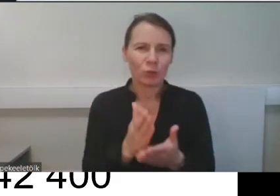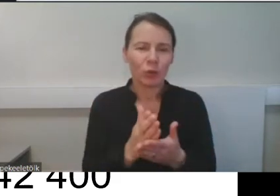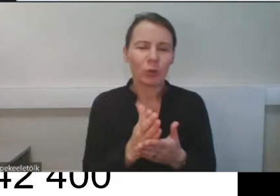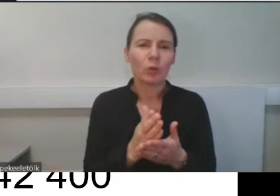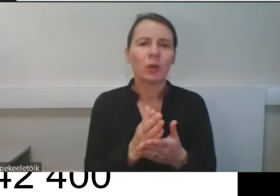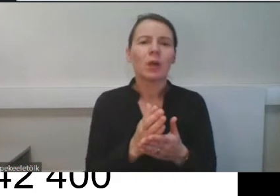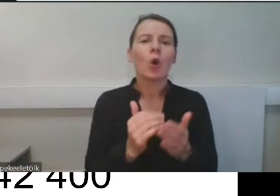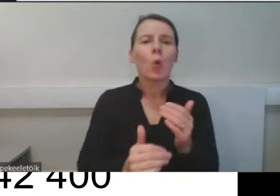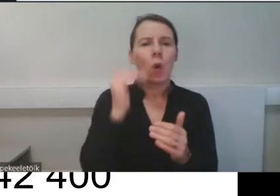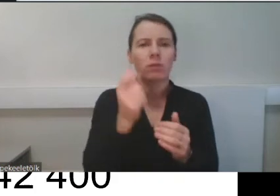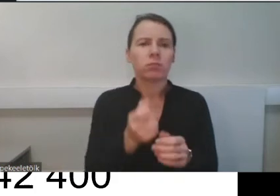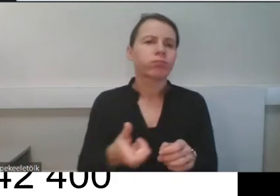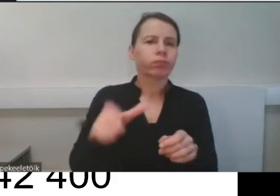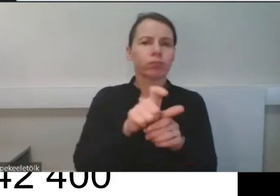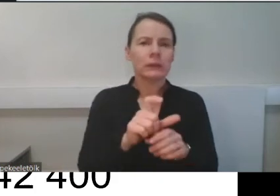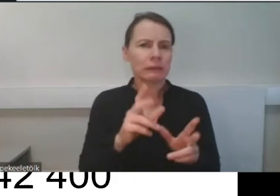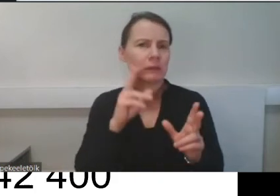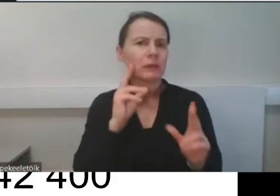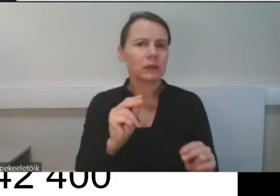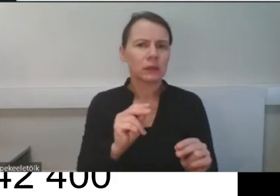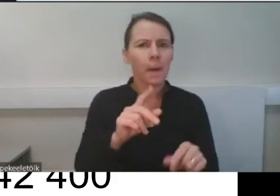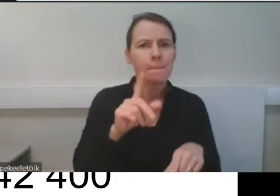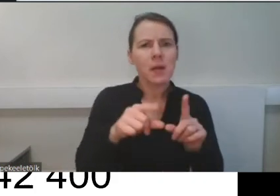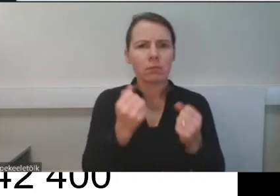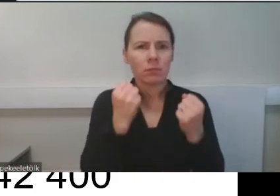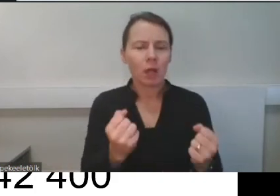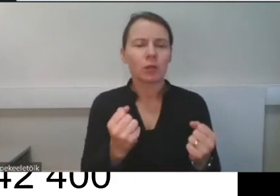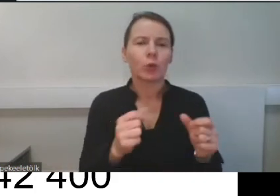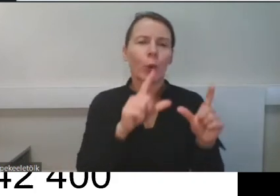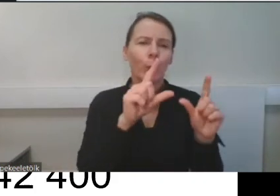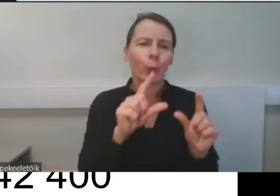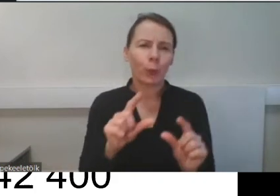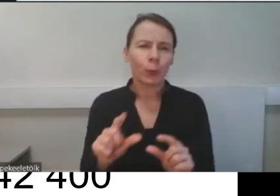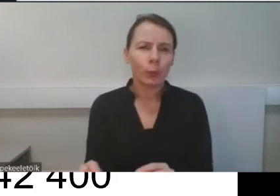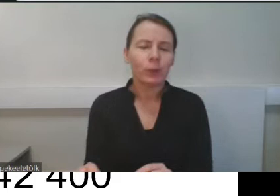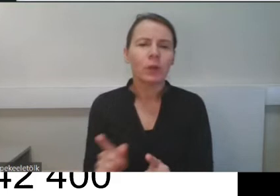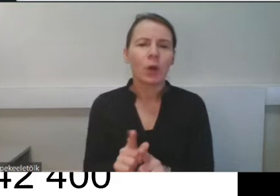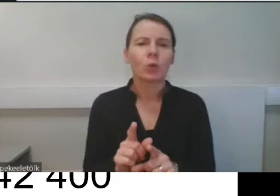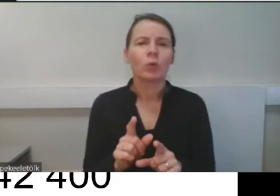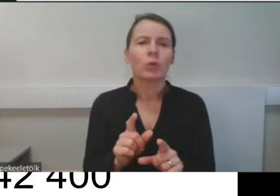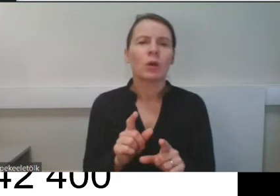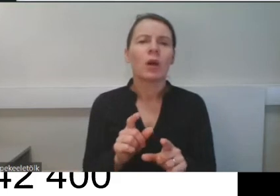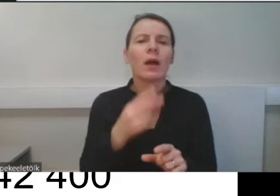olulise tegevuspiiranguga inimestest. Ehk siin on siis mõeldud inimesi vanuses